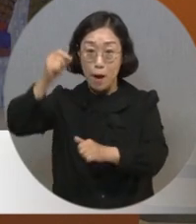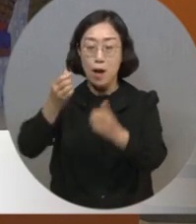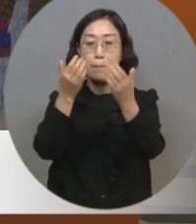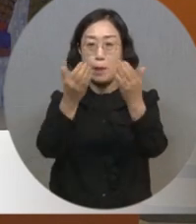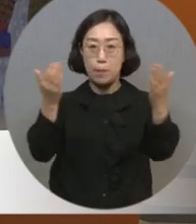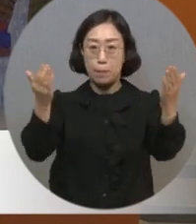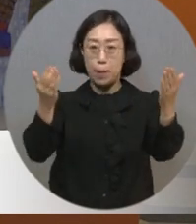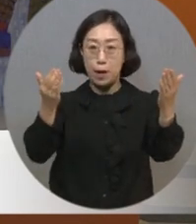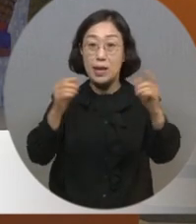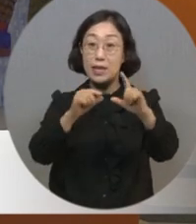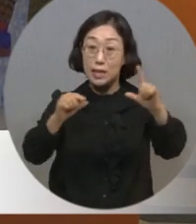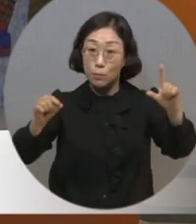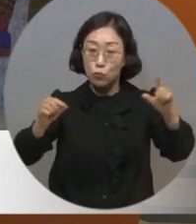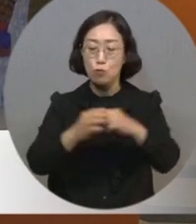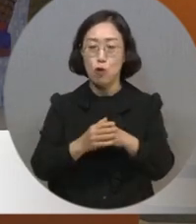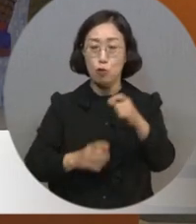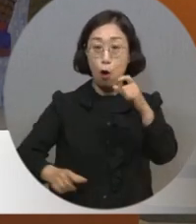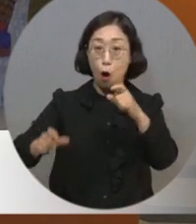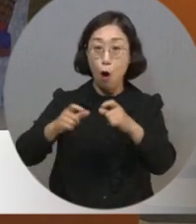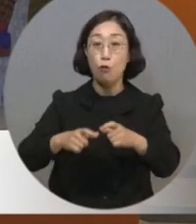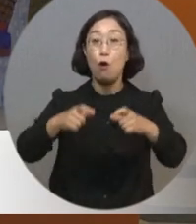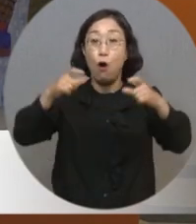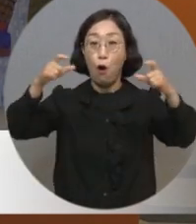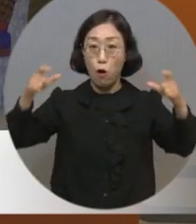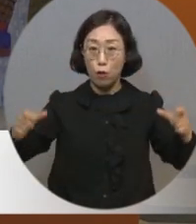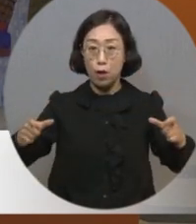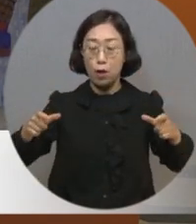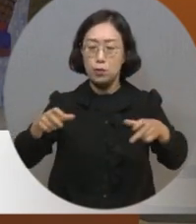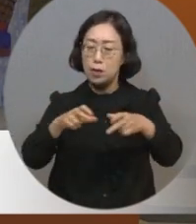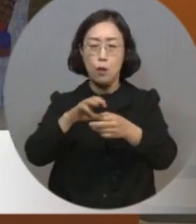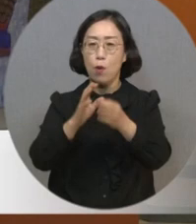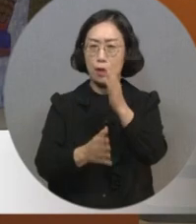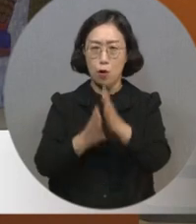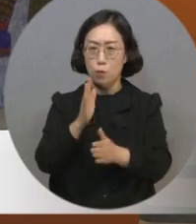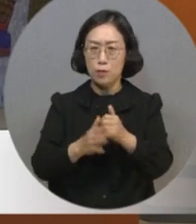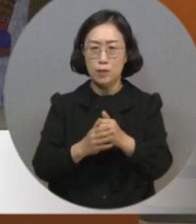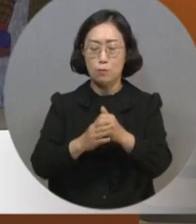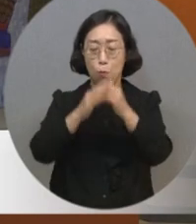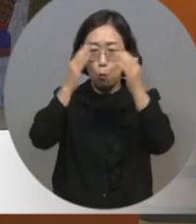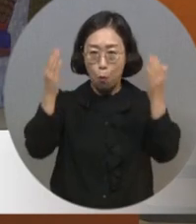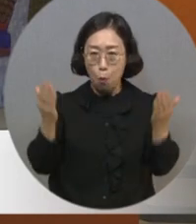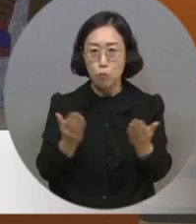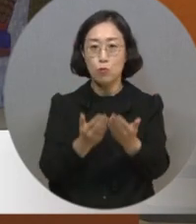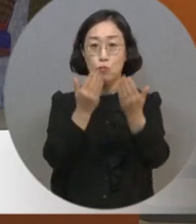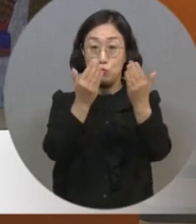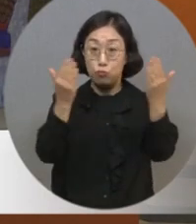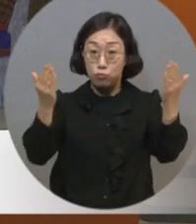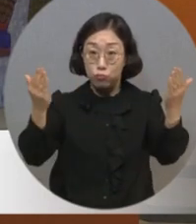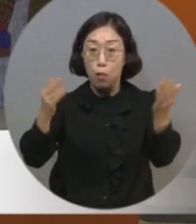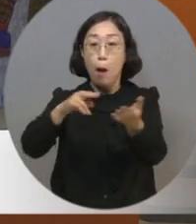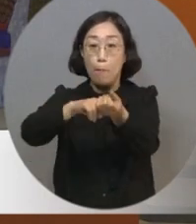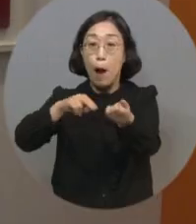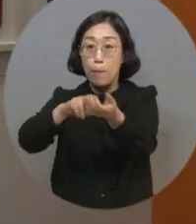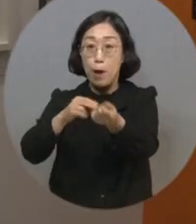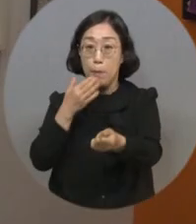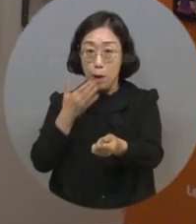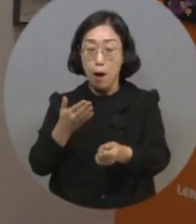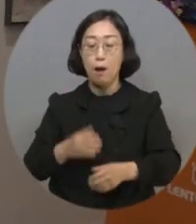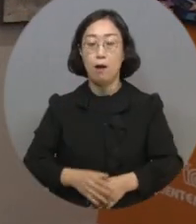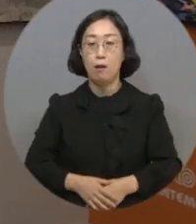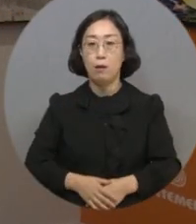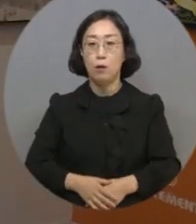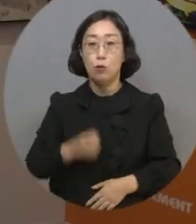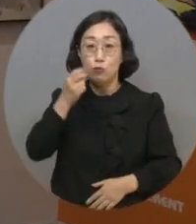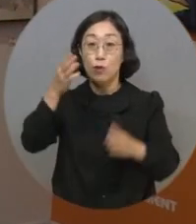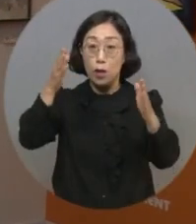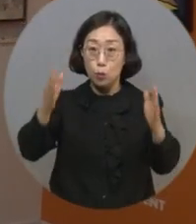이제 확대돼가지고 전 장애 유형의 구분 없이 저희가 이제 작품을 팔 수 있는 판로에 대한 고민 끝에 두